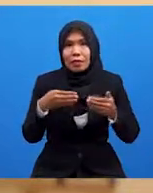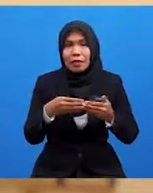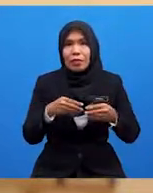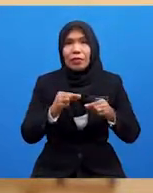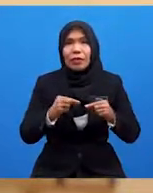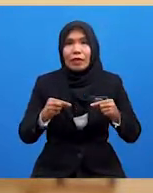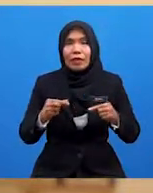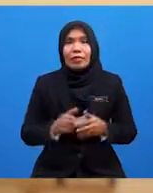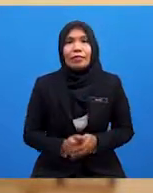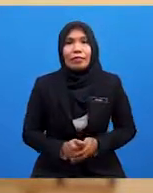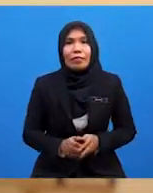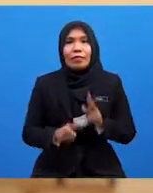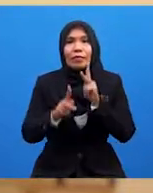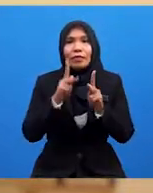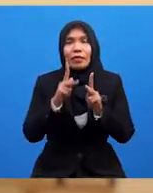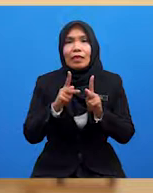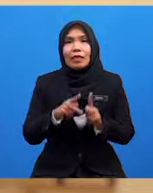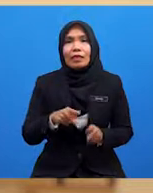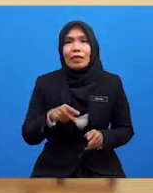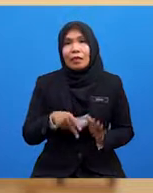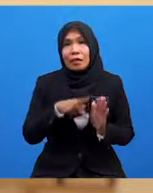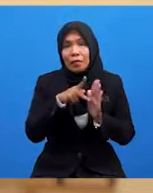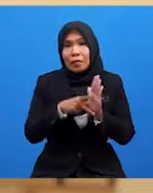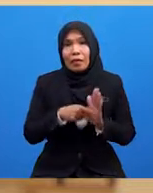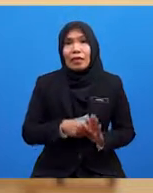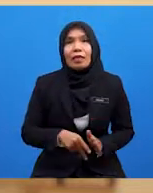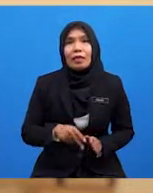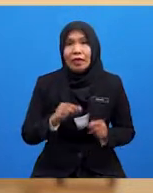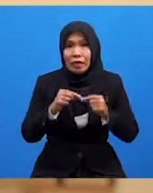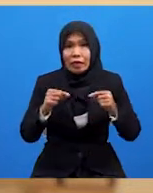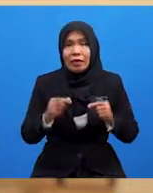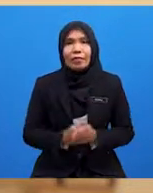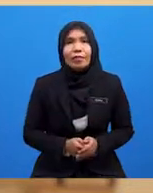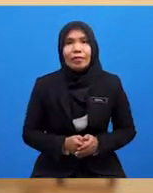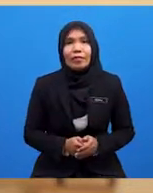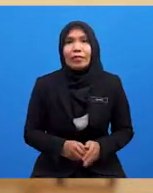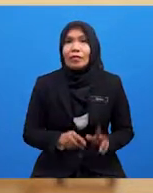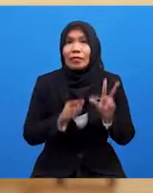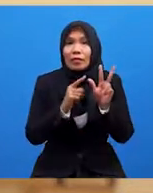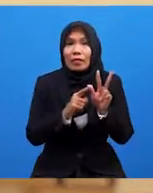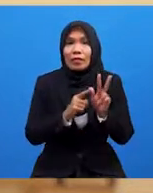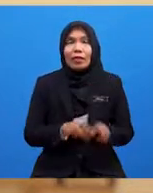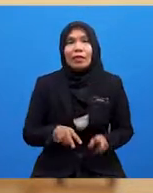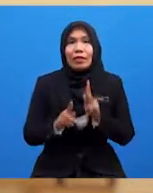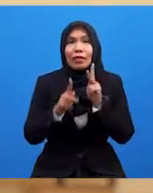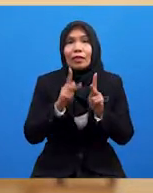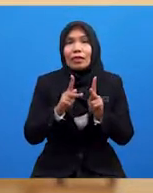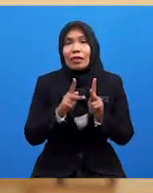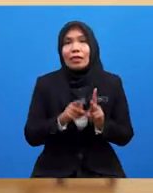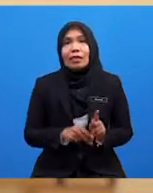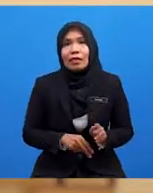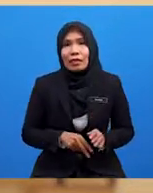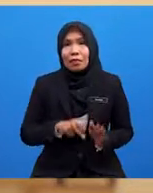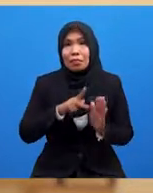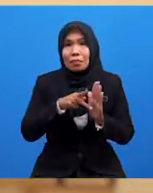Yang kedua, kata praklausa. Yang ketiga, kata prafrasa dan kata pasca